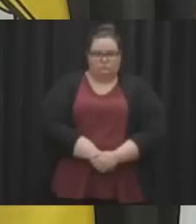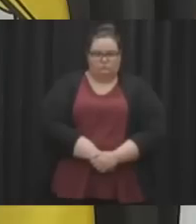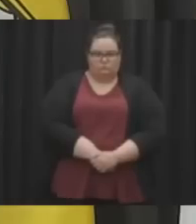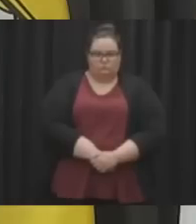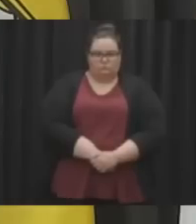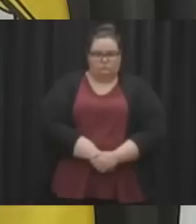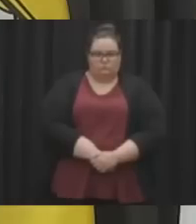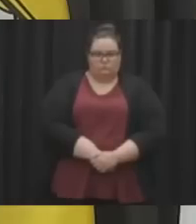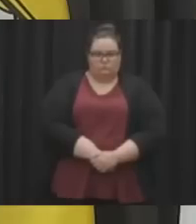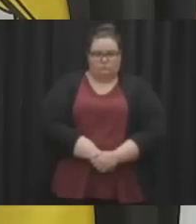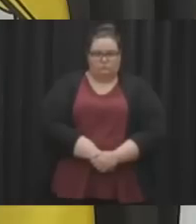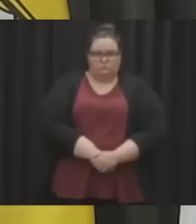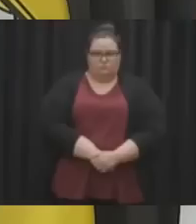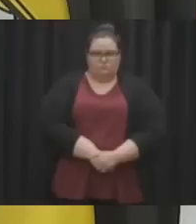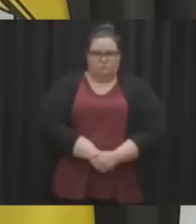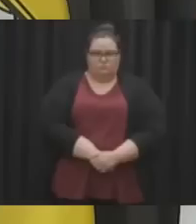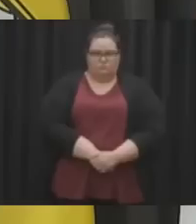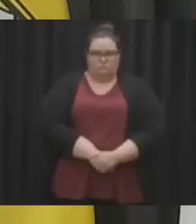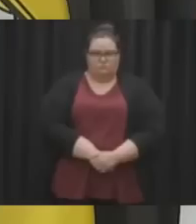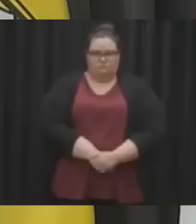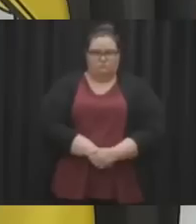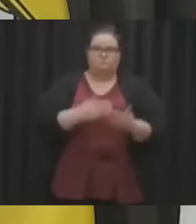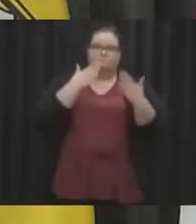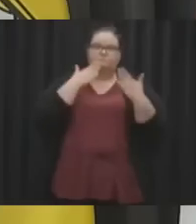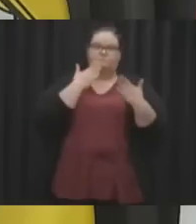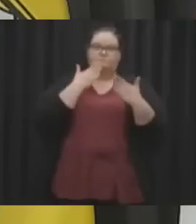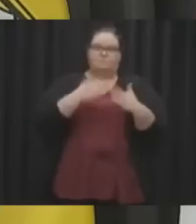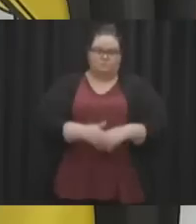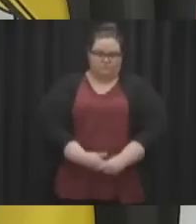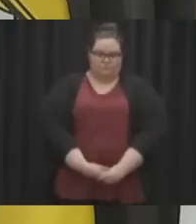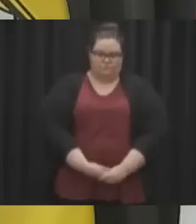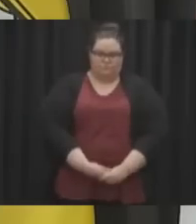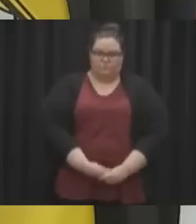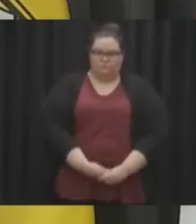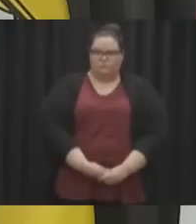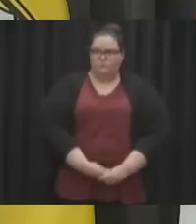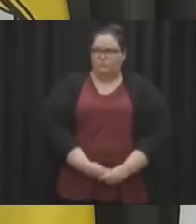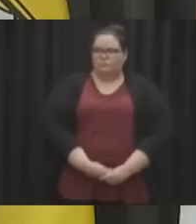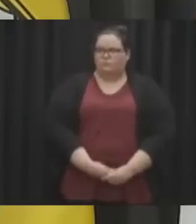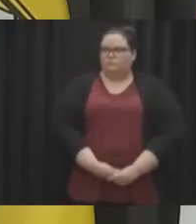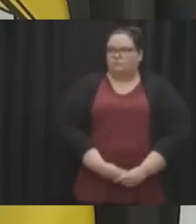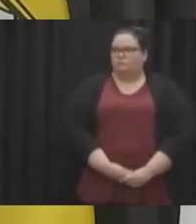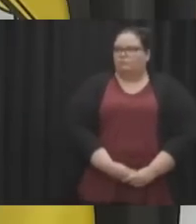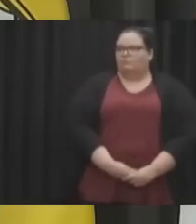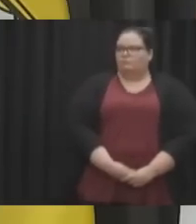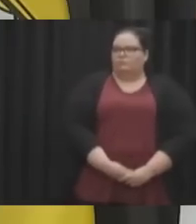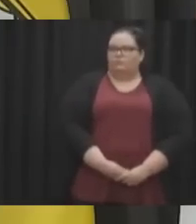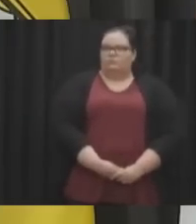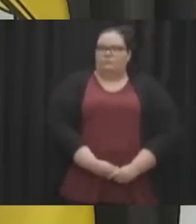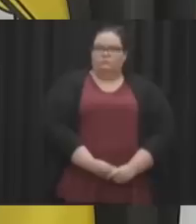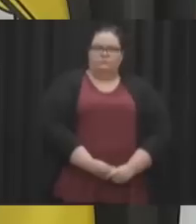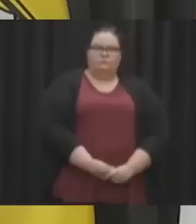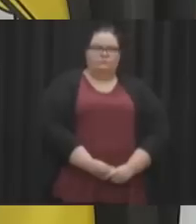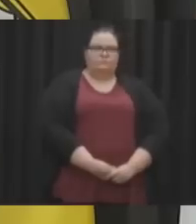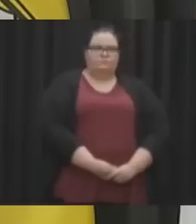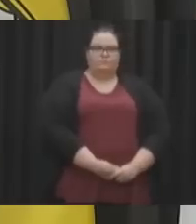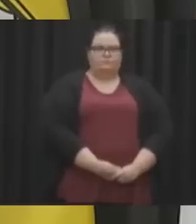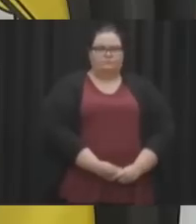maintenant procéder aux questions des journalistes. Vous avez toujours le droit de poser vos questions dans la langue de votre